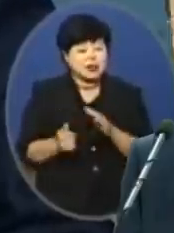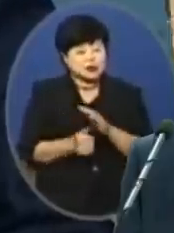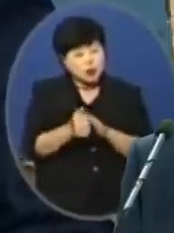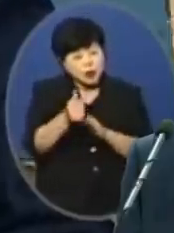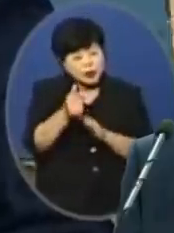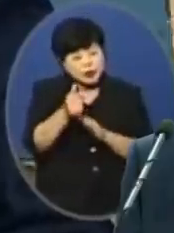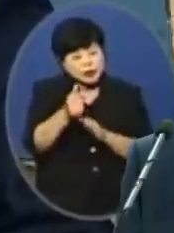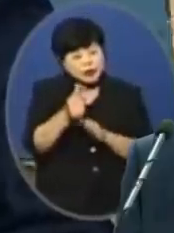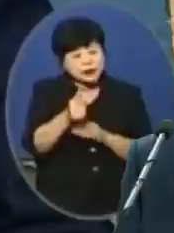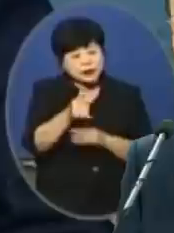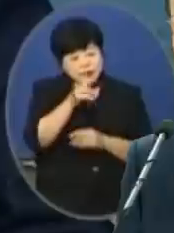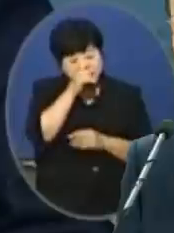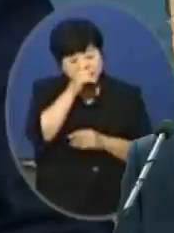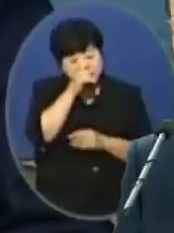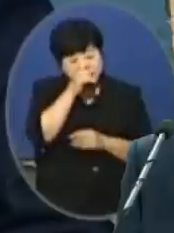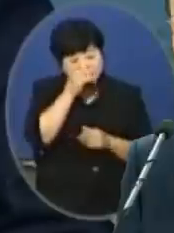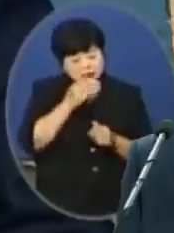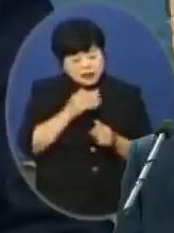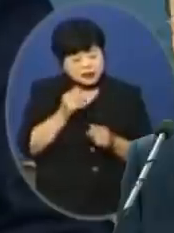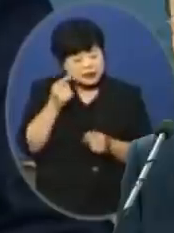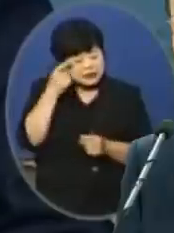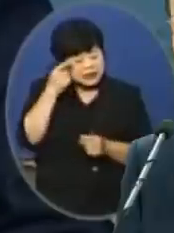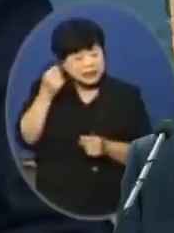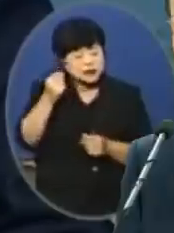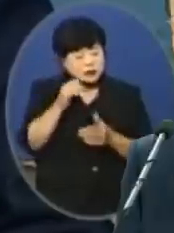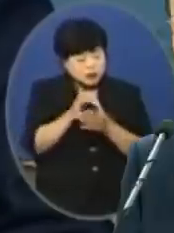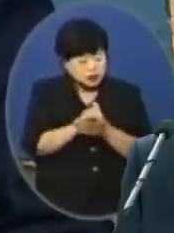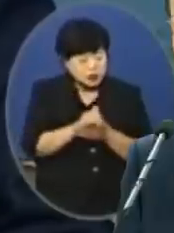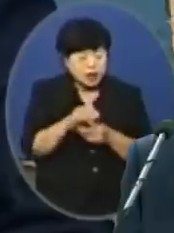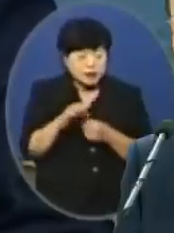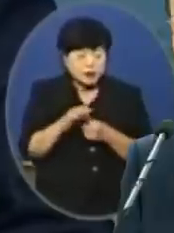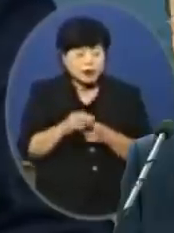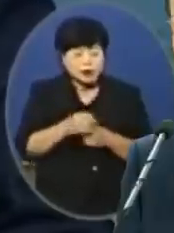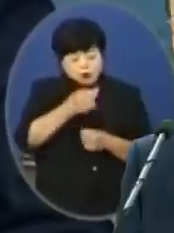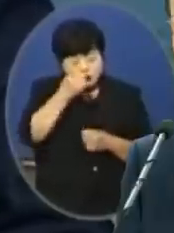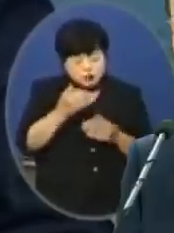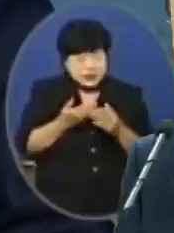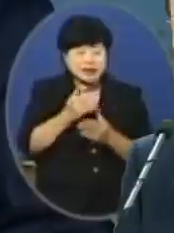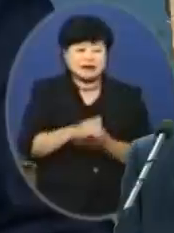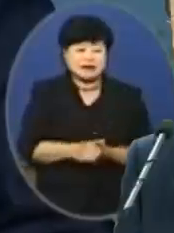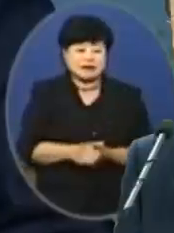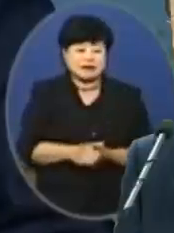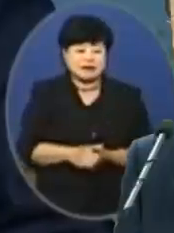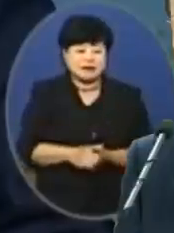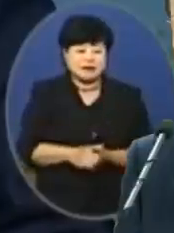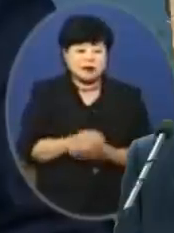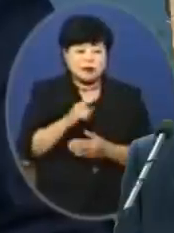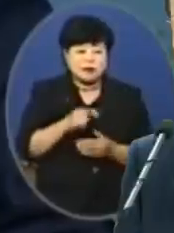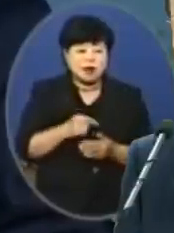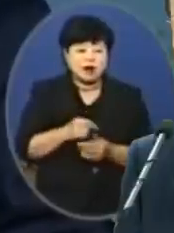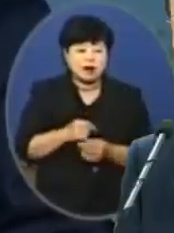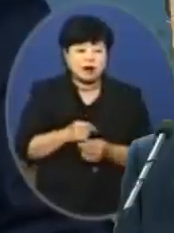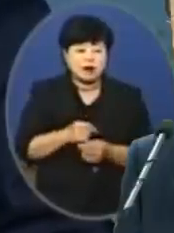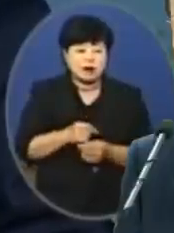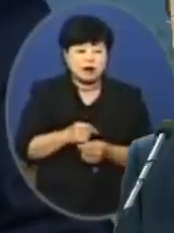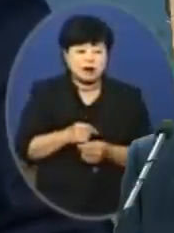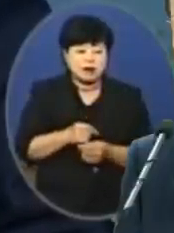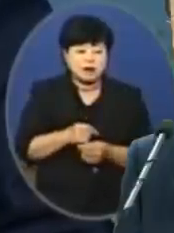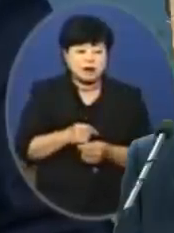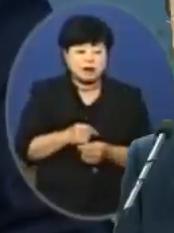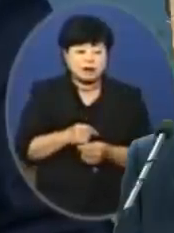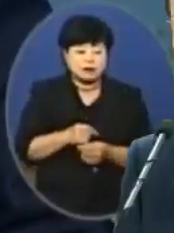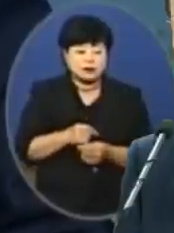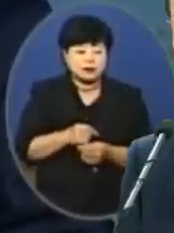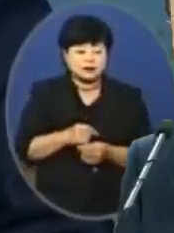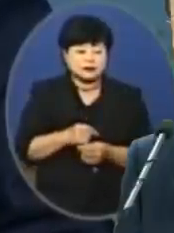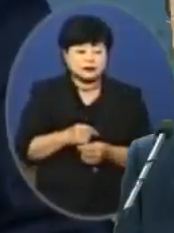소원이 있어서 간절한 생각으로 기도를 하면 꿈이 생겨나지요. 마음이 이루어진 모습이 마음에 생겨나는